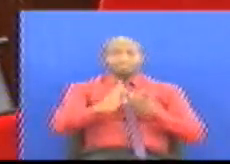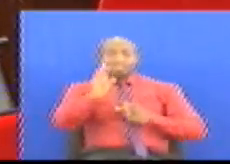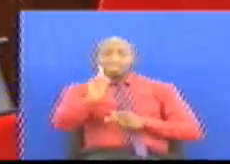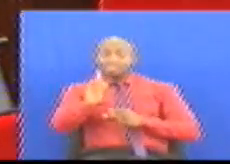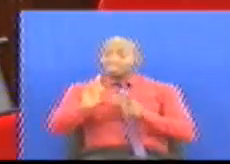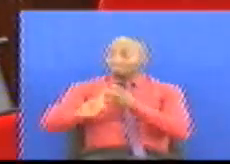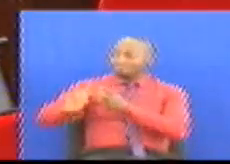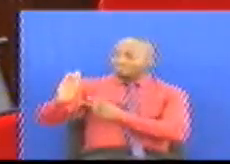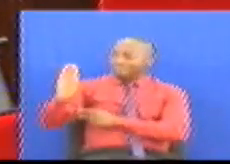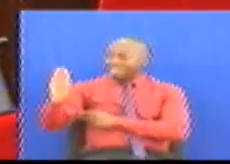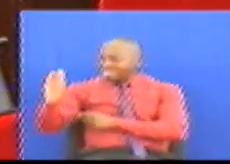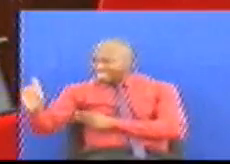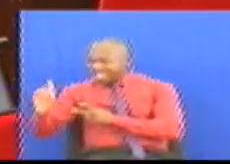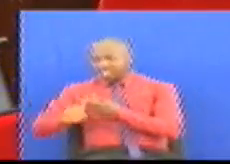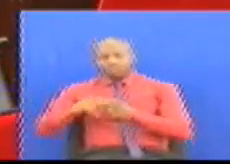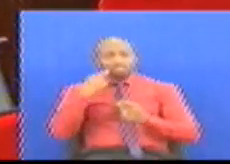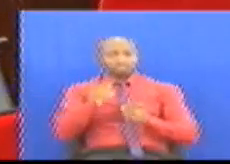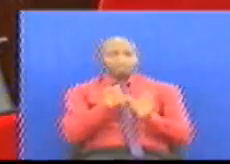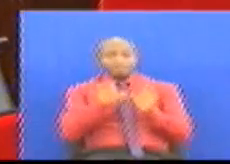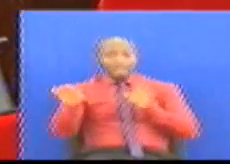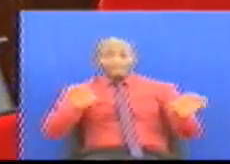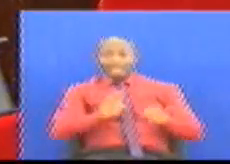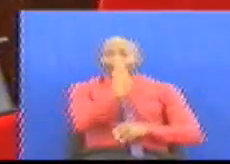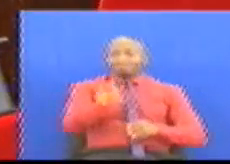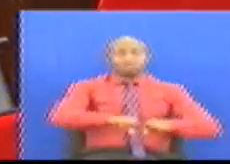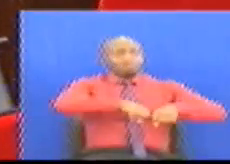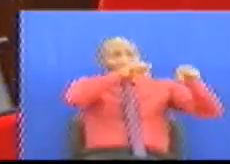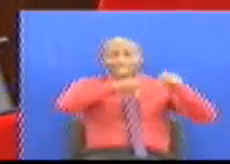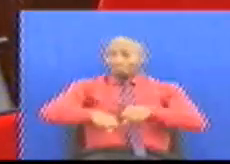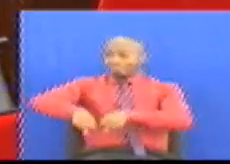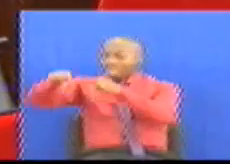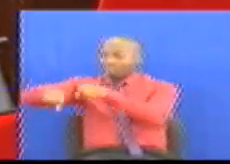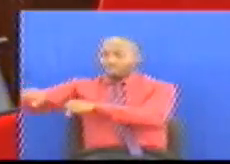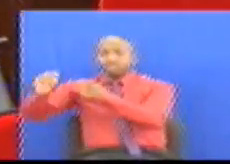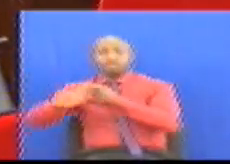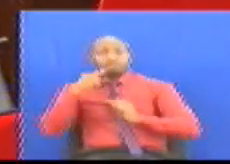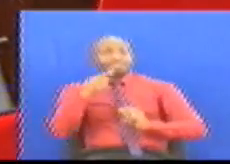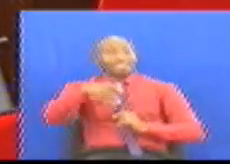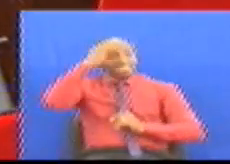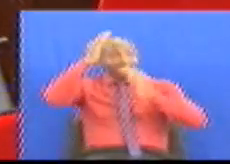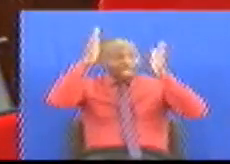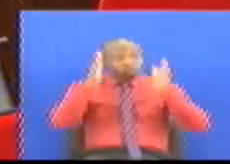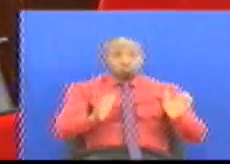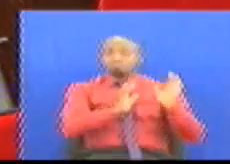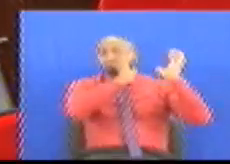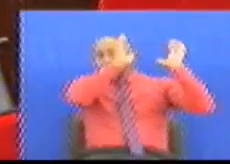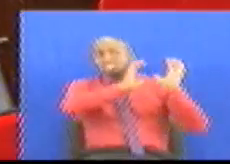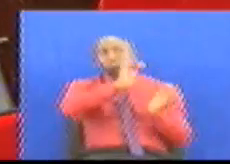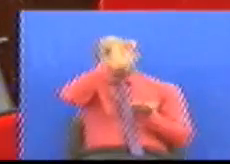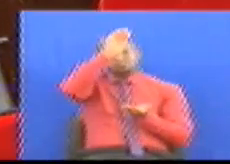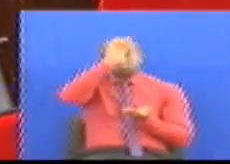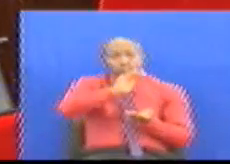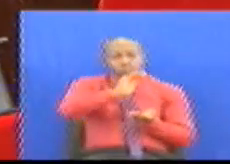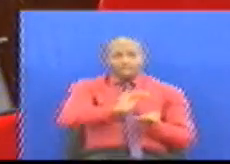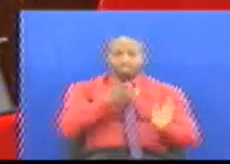leo mngeipunguzia serikali kuu mzigo. Ndio maana yangu mimi nazungumza kwa nia njema ya kuisaidia serikali